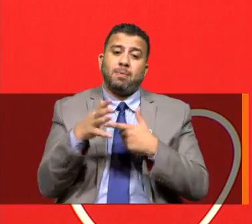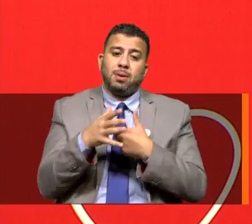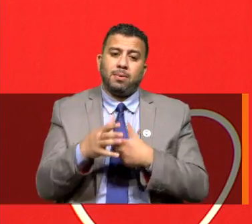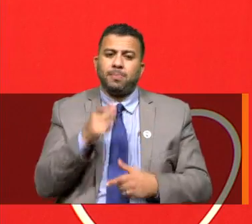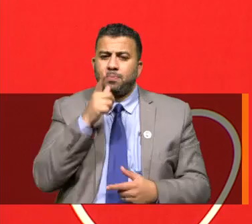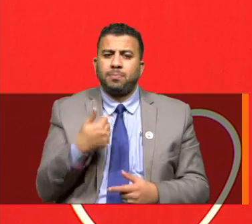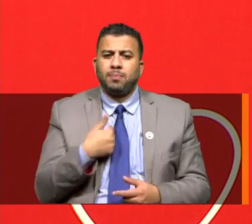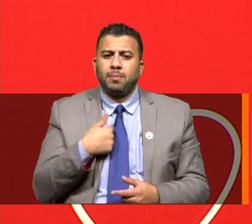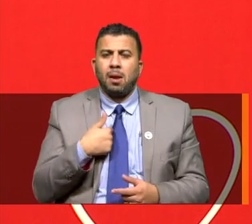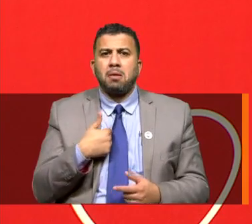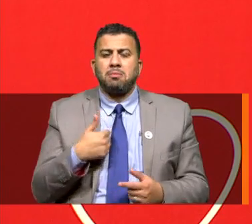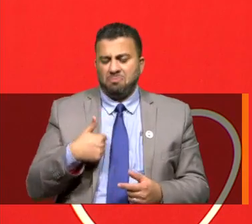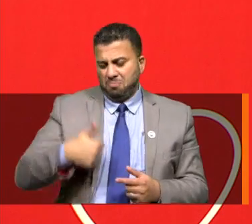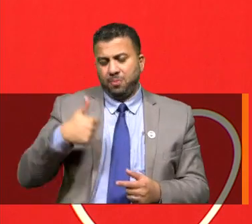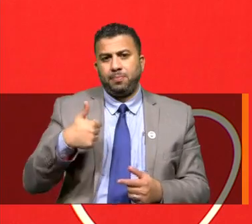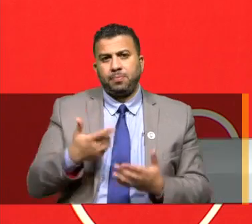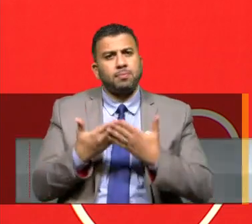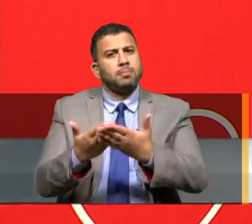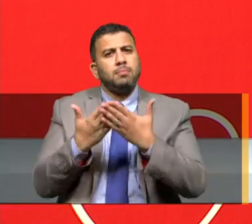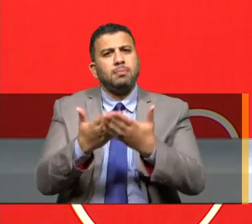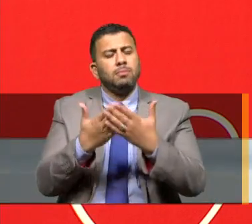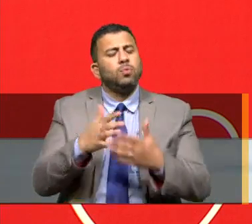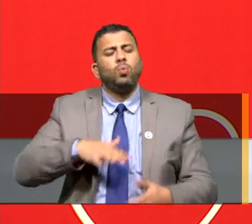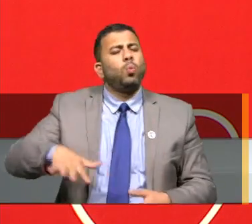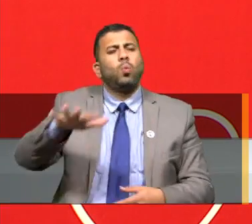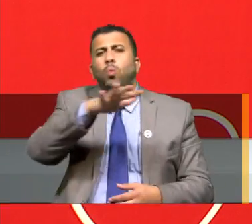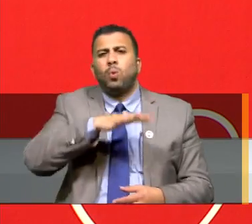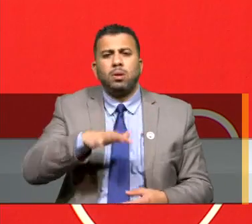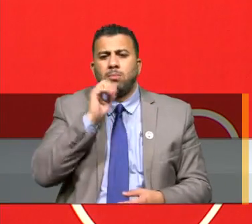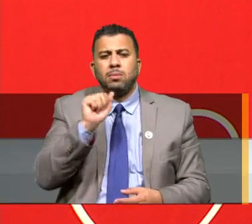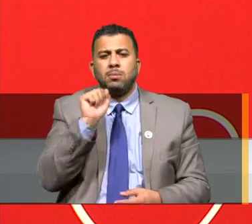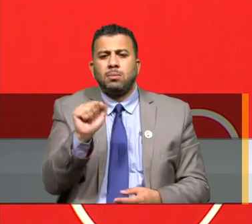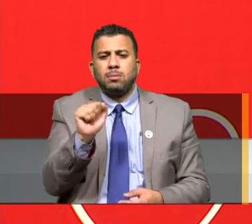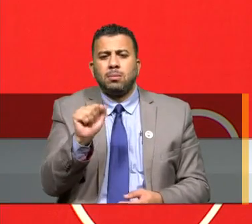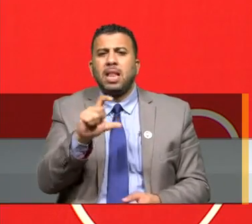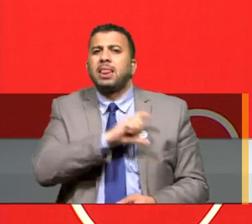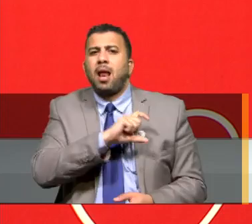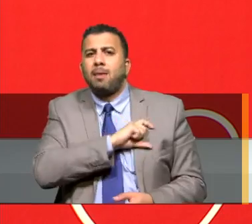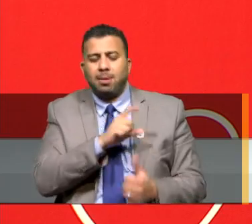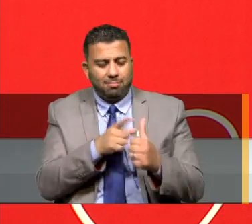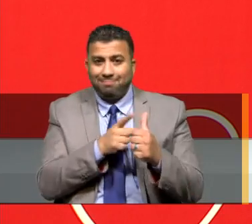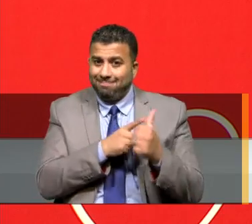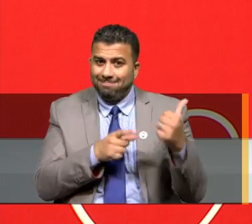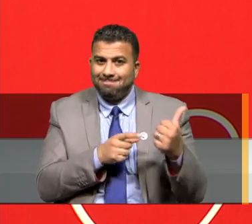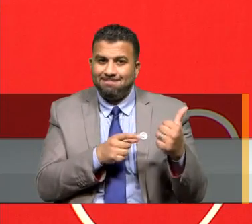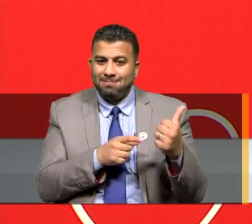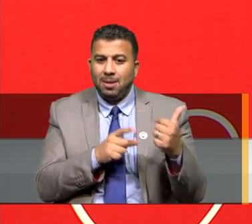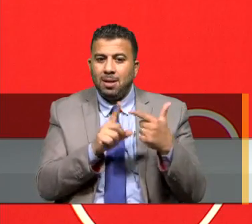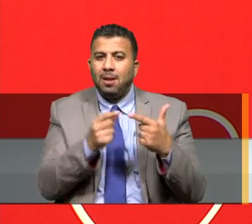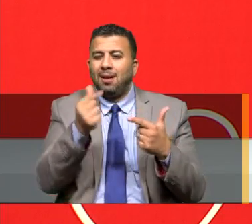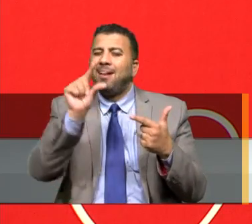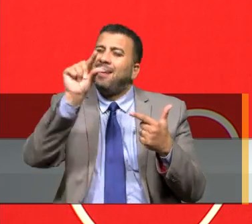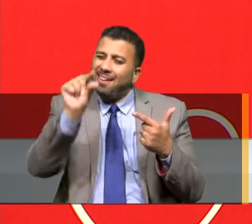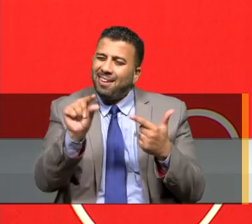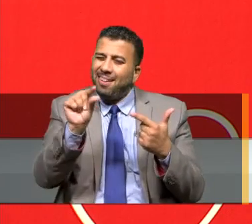استطعنا نخدم جميع الشرائح بالذات شريحة الطلبة والشريحة ذوي الدخل